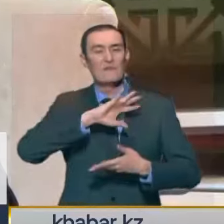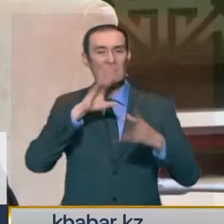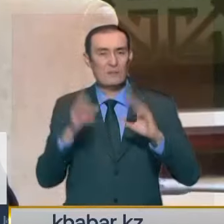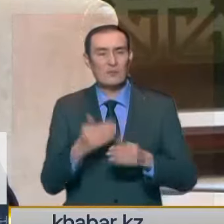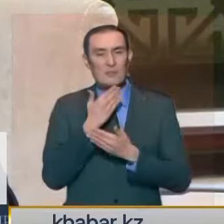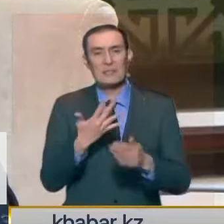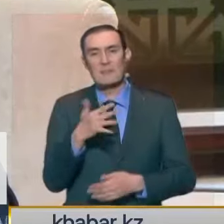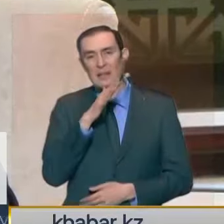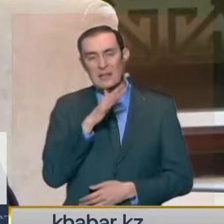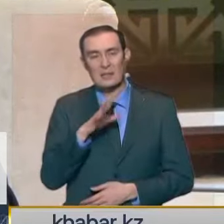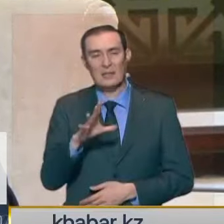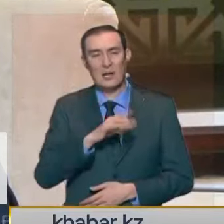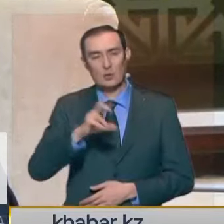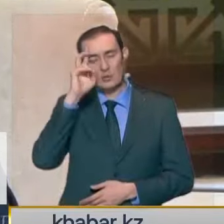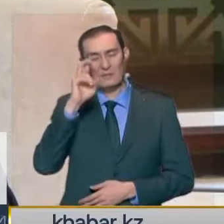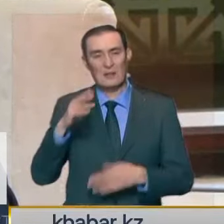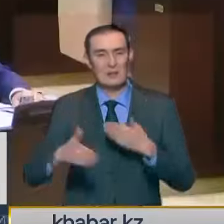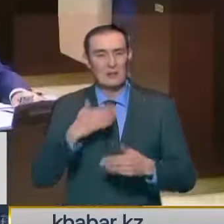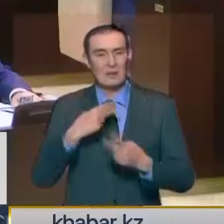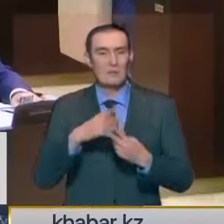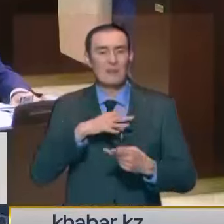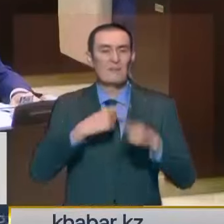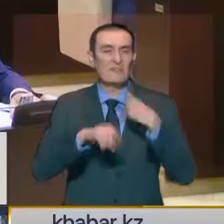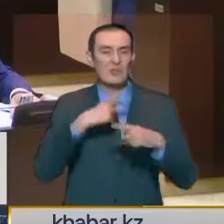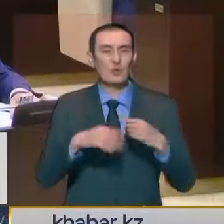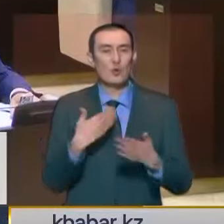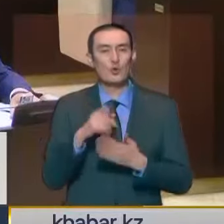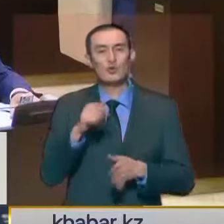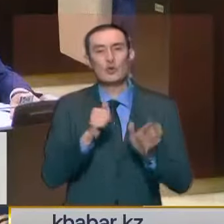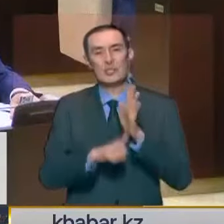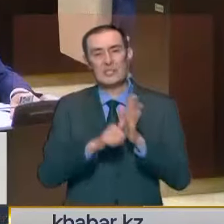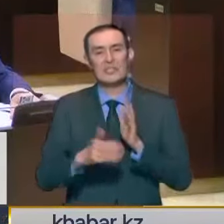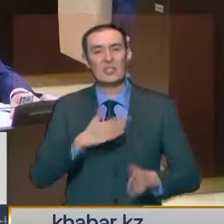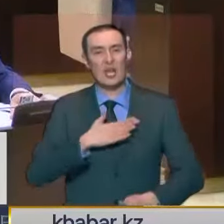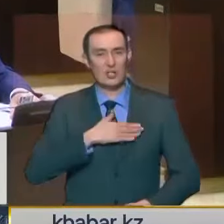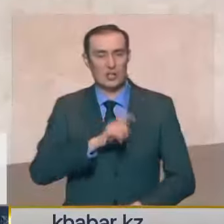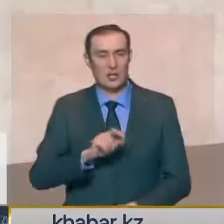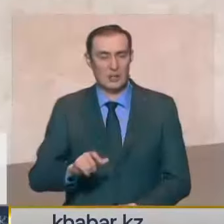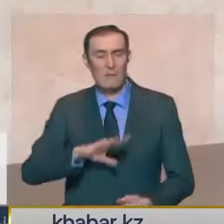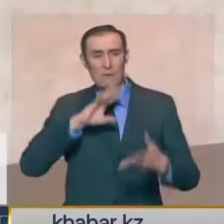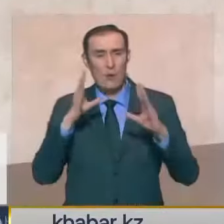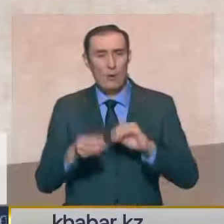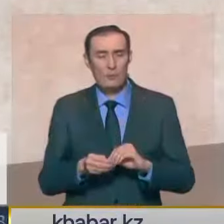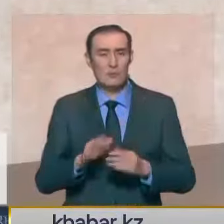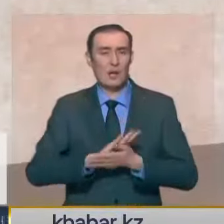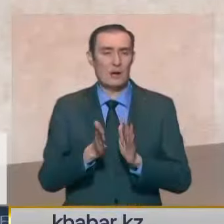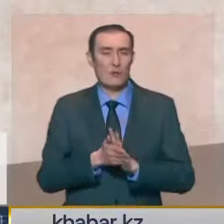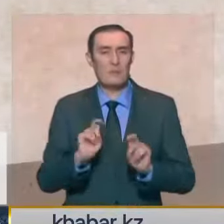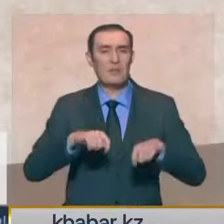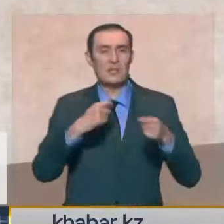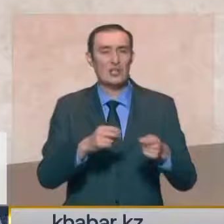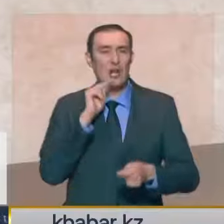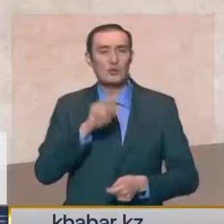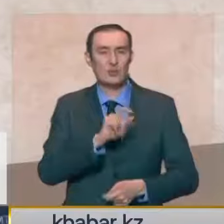за последние 5 лет в страну для отбытия наказания были возвращены около 160 наших граждан в общей сложности договора о передаче